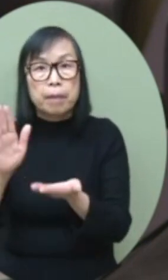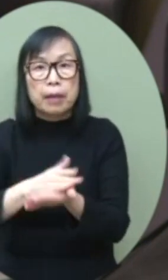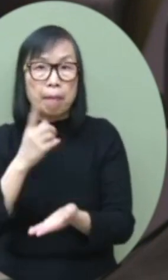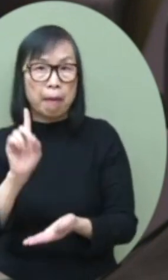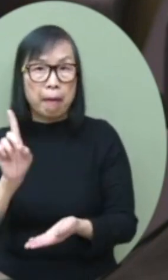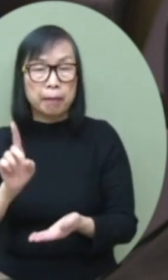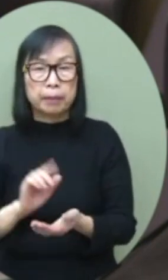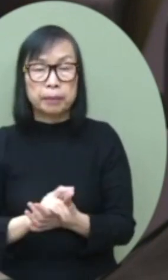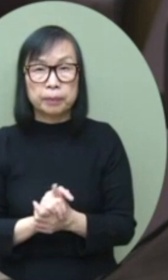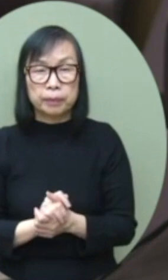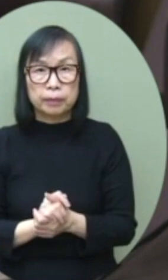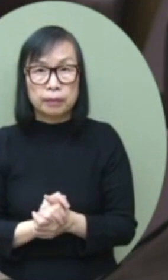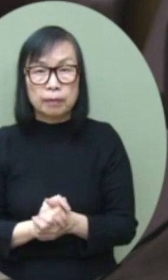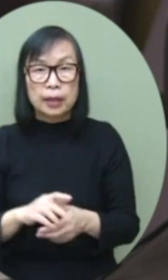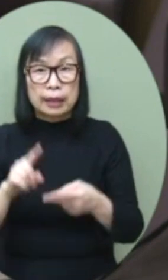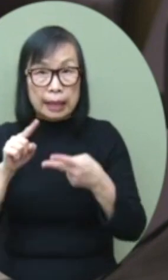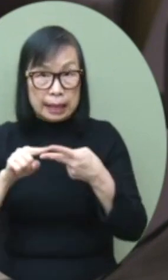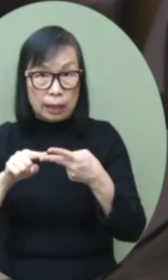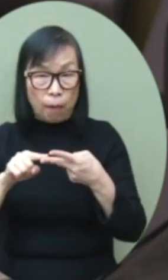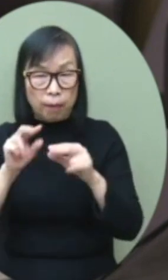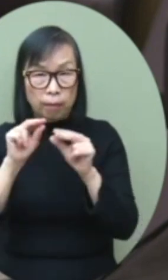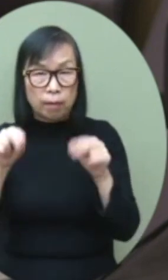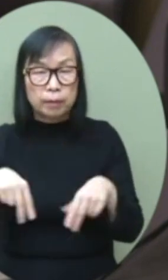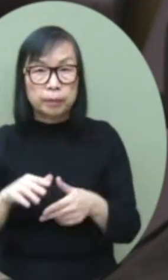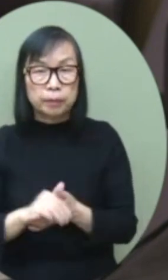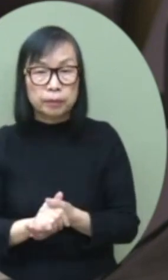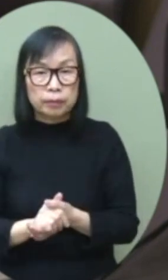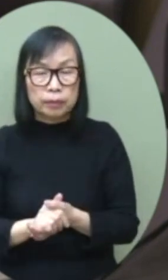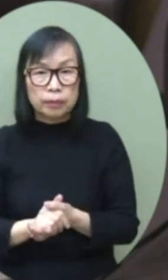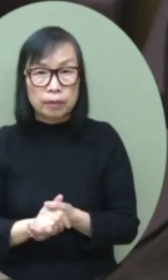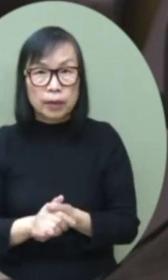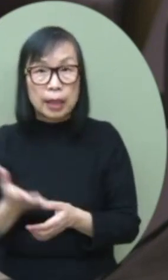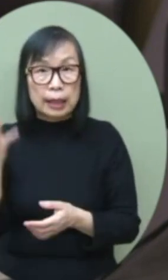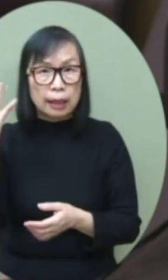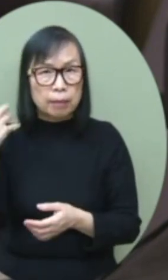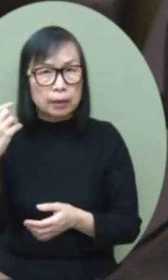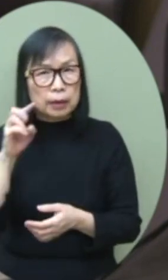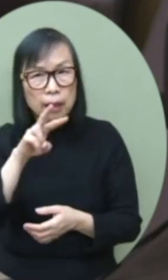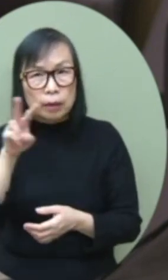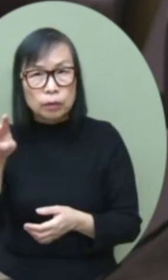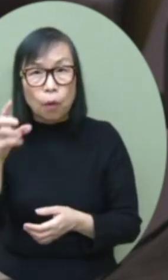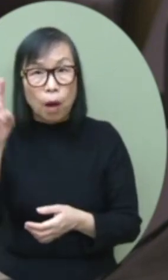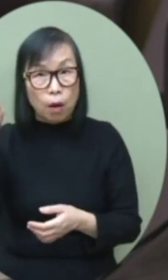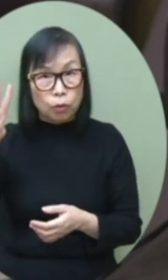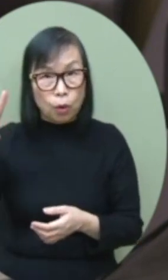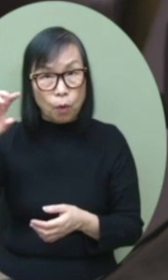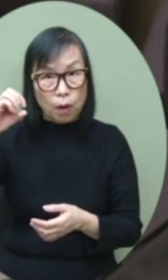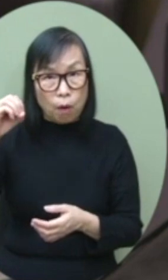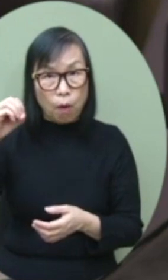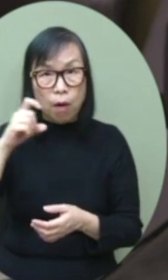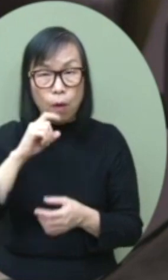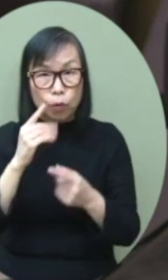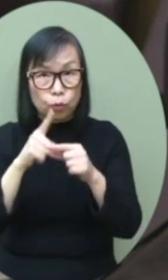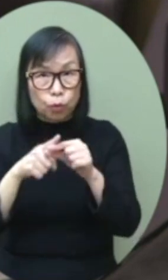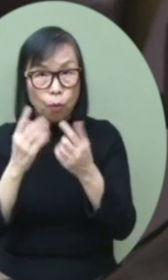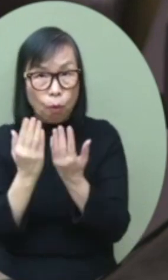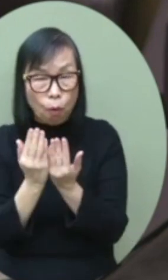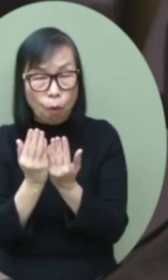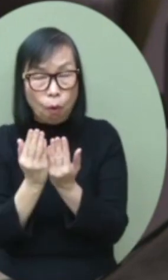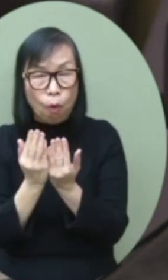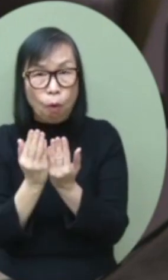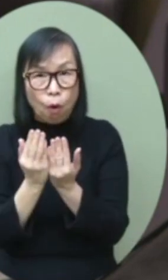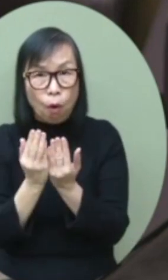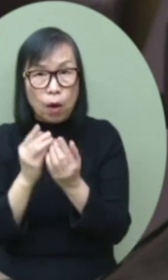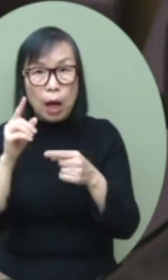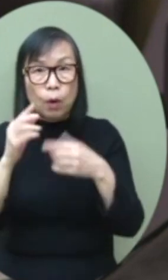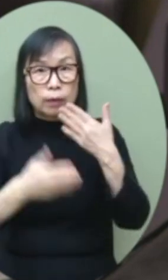咧？咁另外第二個問題就想問一下、就是，就係即係其實琴日都見到咧，就係話將軍澳咧，即、就、係、是、有中學啦，亦都有